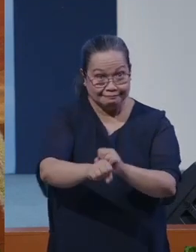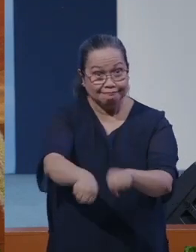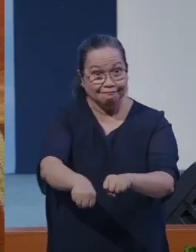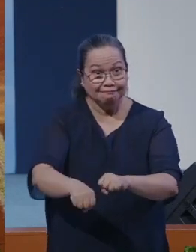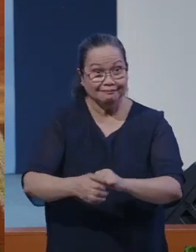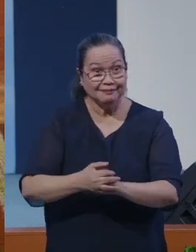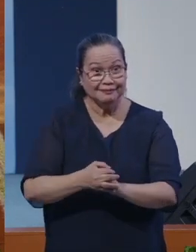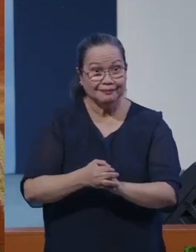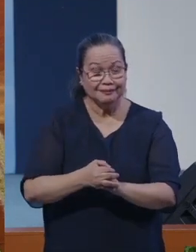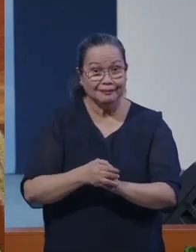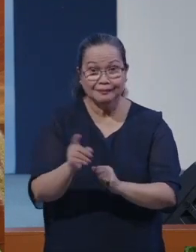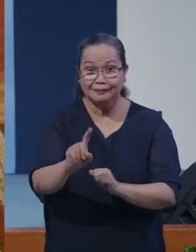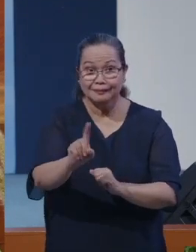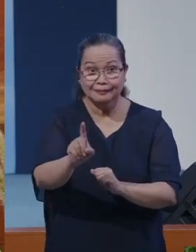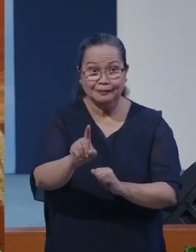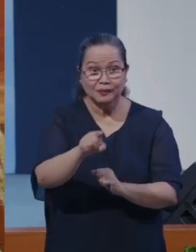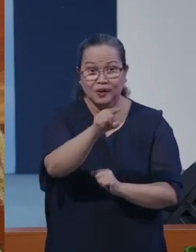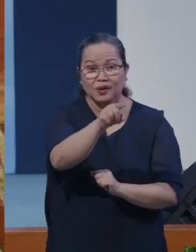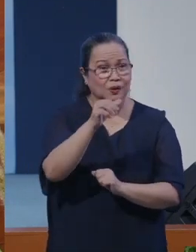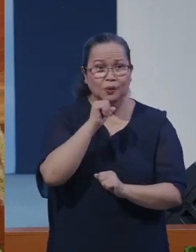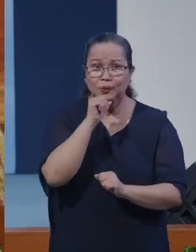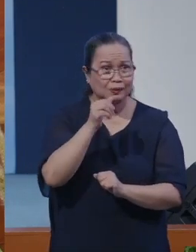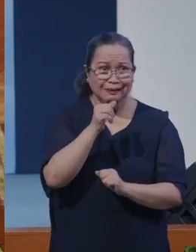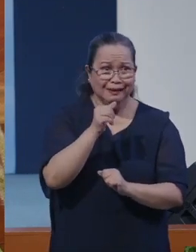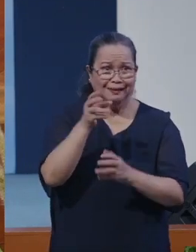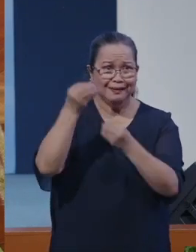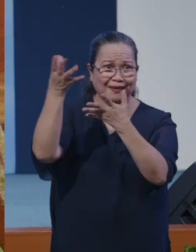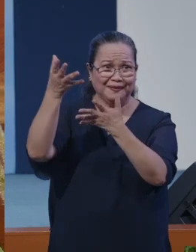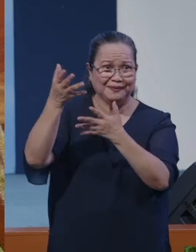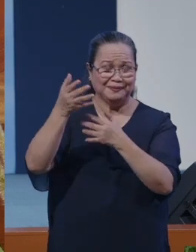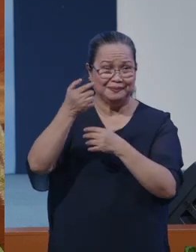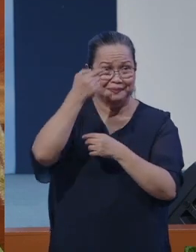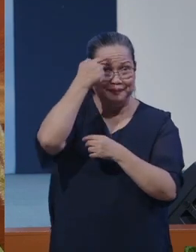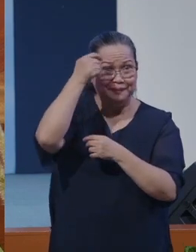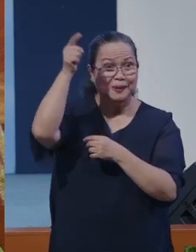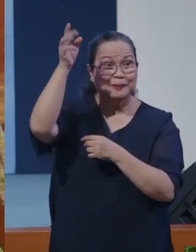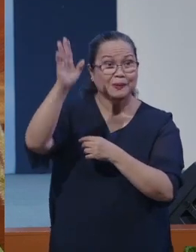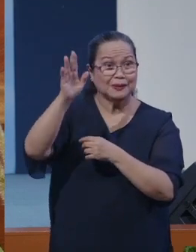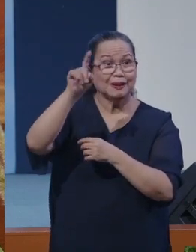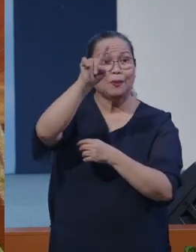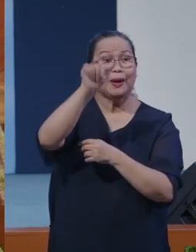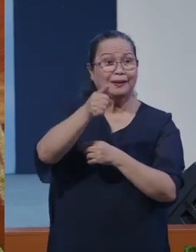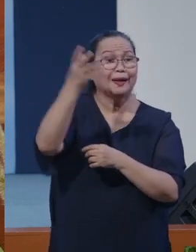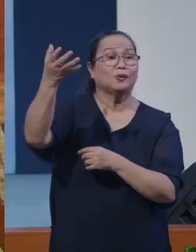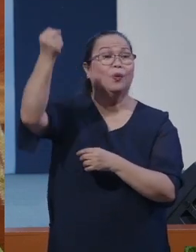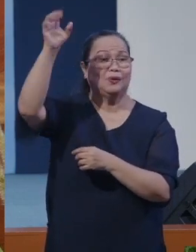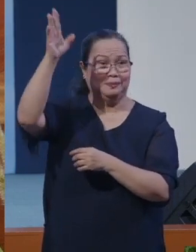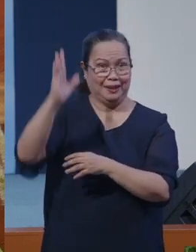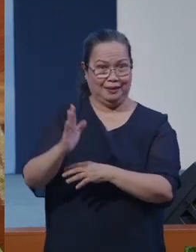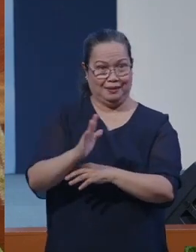10% lang, wala ka pang binibigay. Kasi sa Panginoon yung tithe eh.